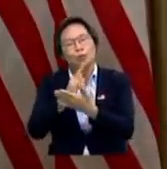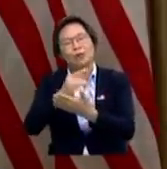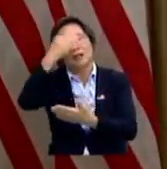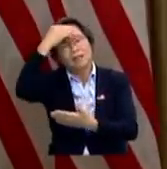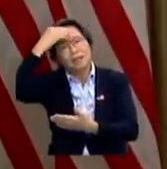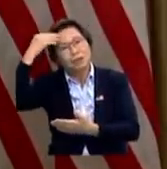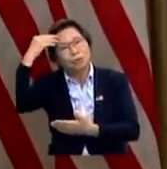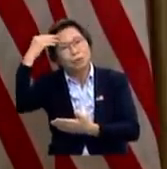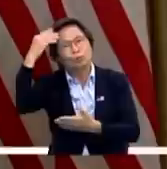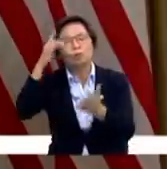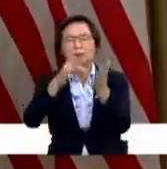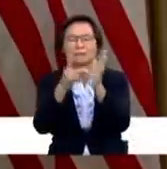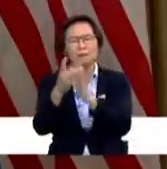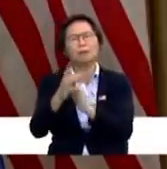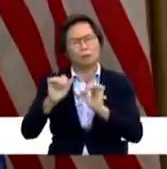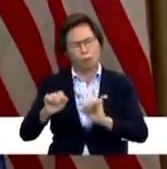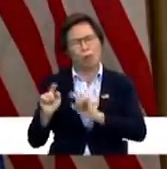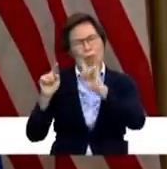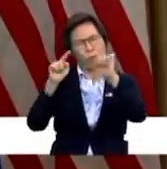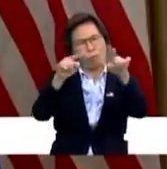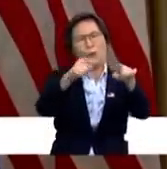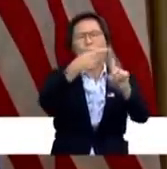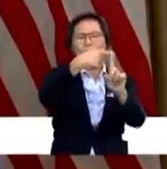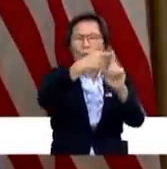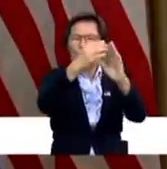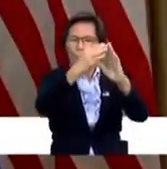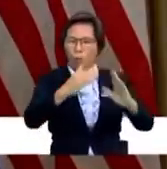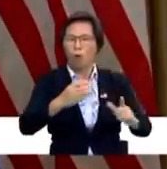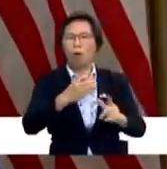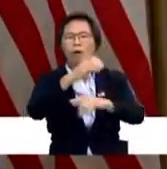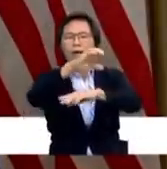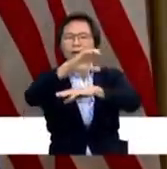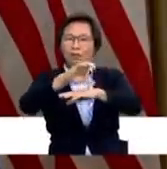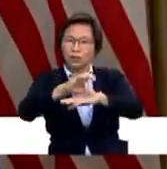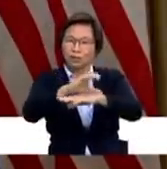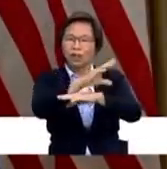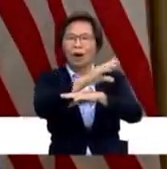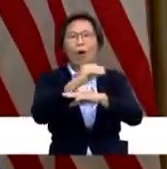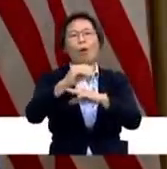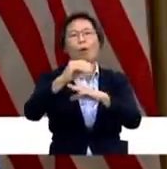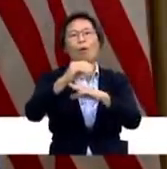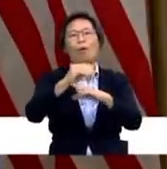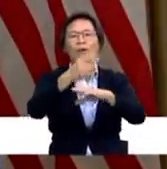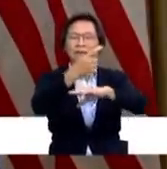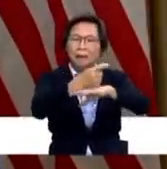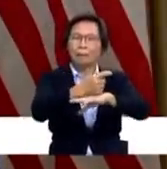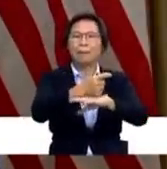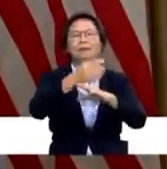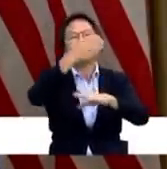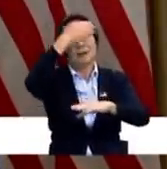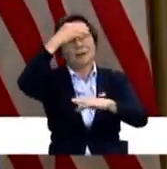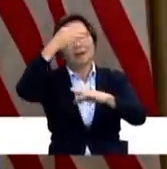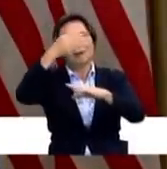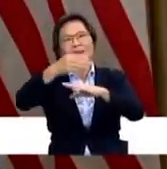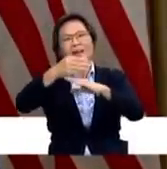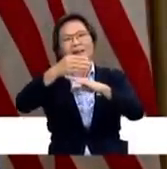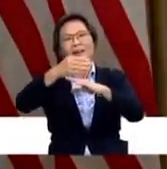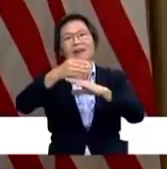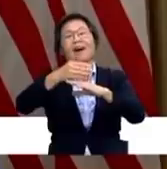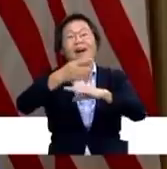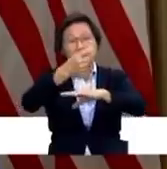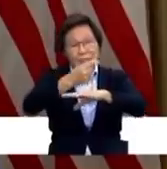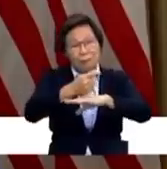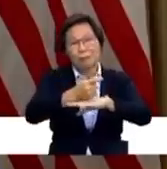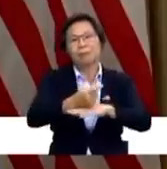ibadat Hai dan di Raffles Lan keberanian adalah tetap no kepada pihak berkuasa agama